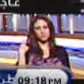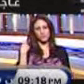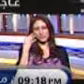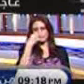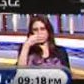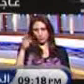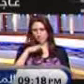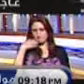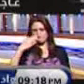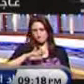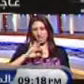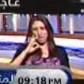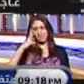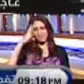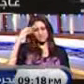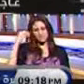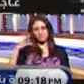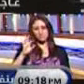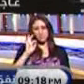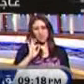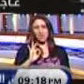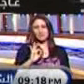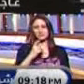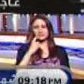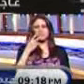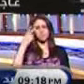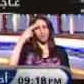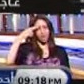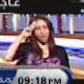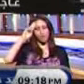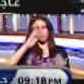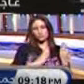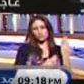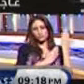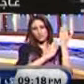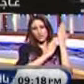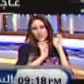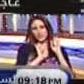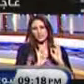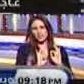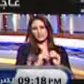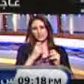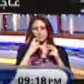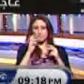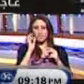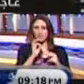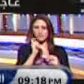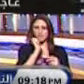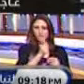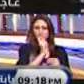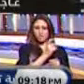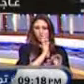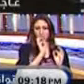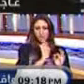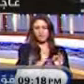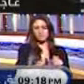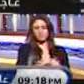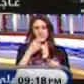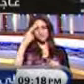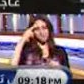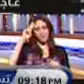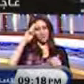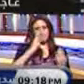الذين ماتوا على هذه الطائره لم يحصلوا على لقب شهيد. نرجو من سيادتك ان توافق على منح جميع الضباط لقب شهيد